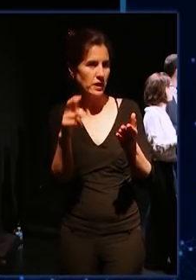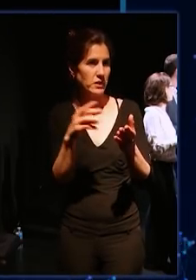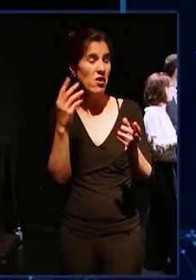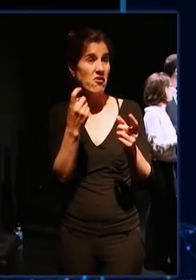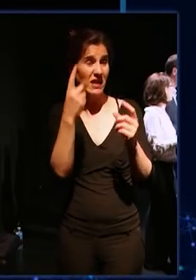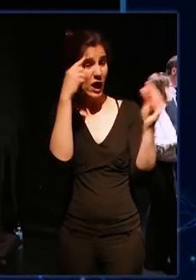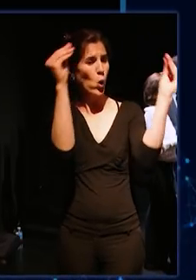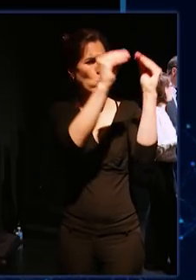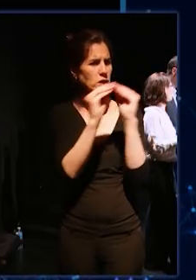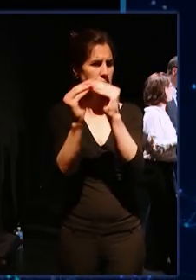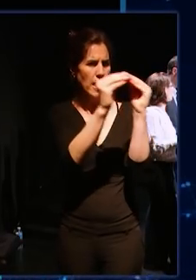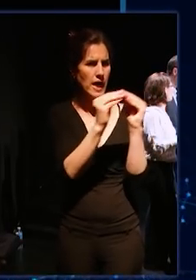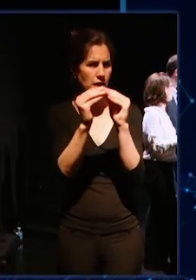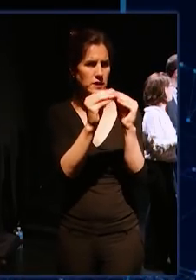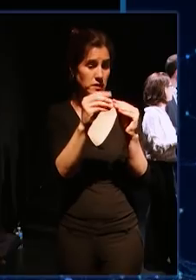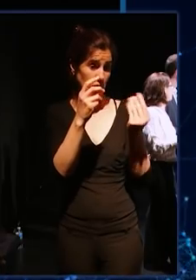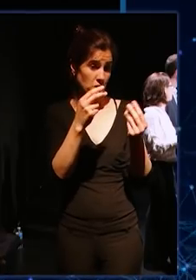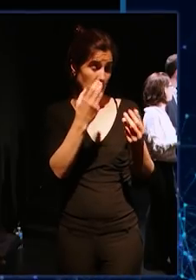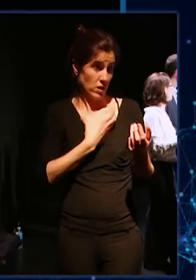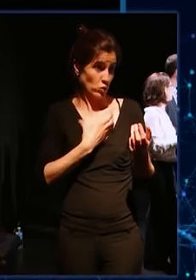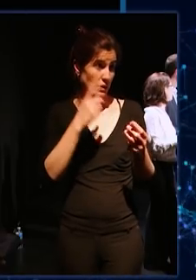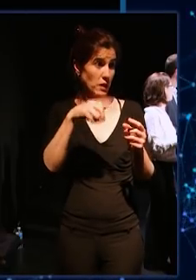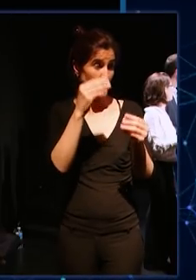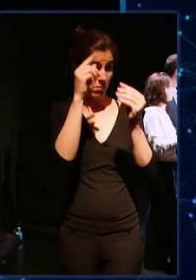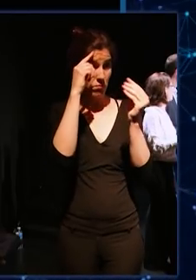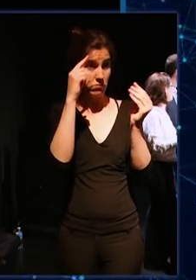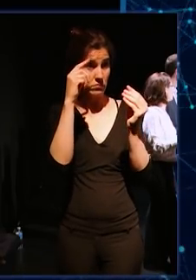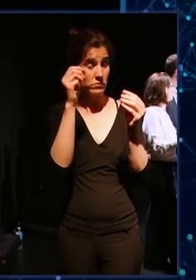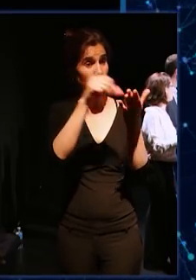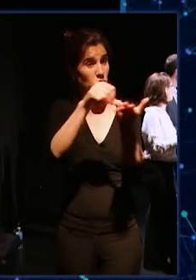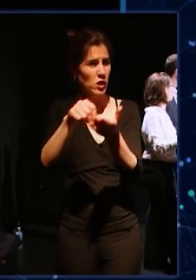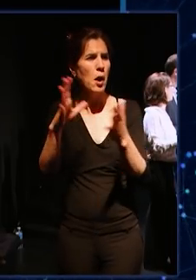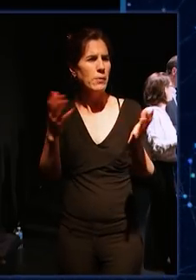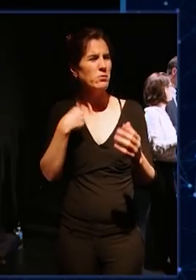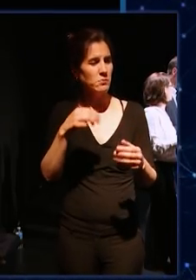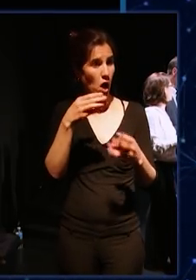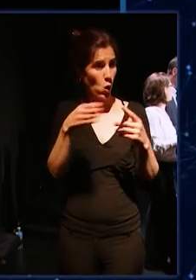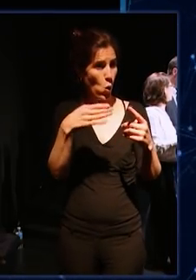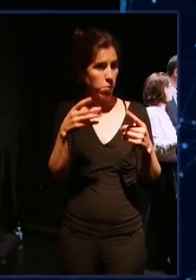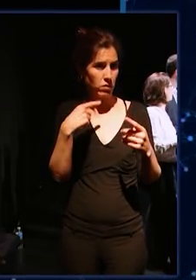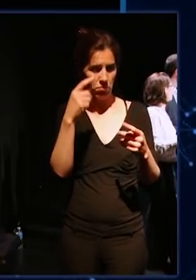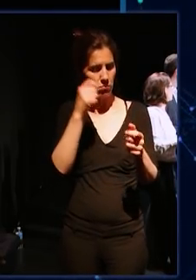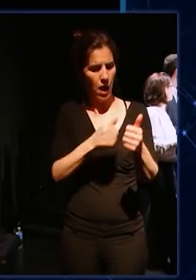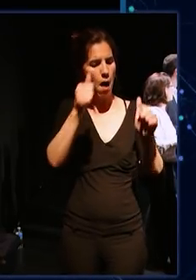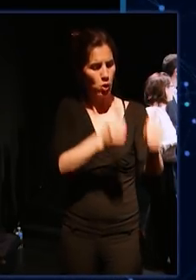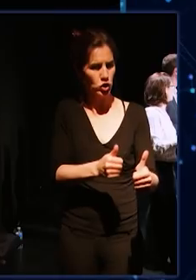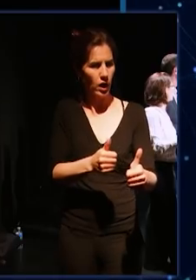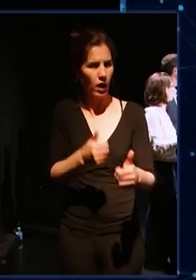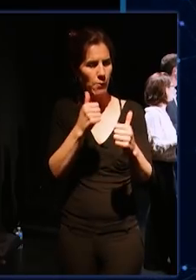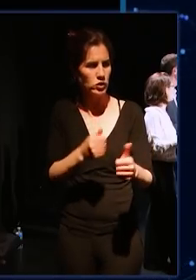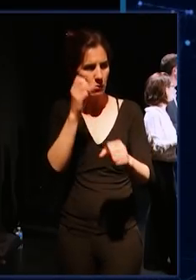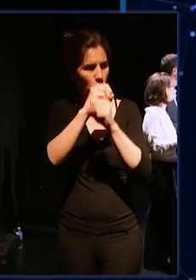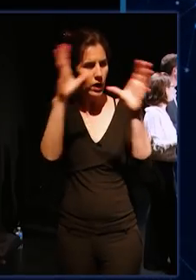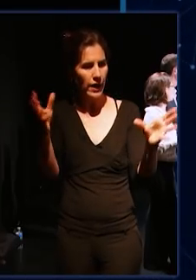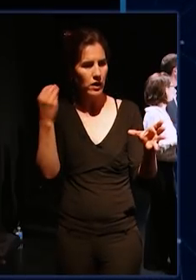ciutadania per prendre decisions, però en qualsevol cas la CUP té una aposta molt clara en què la mobilitat ha de donar prioritat a l'espai públic